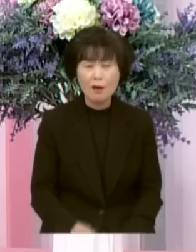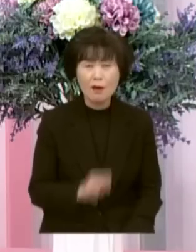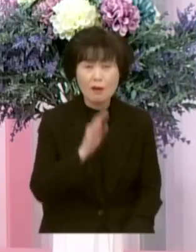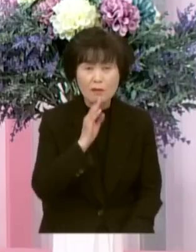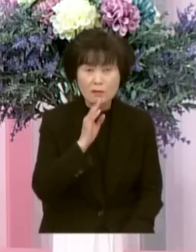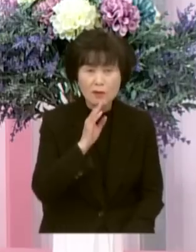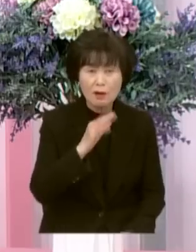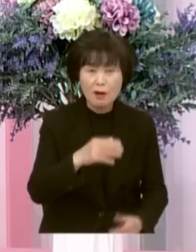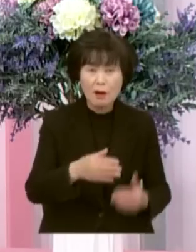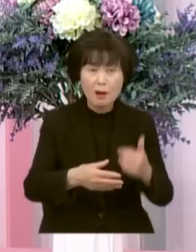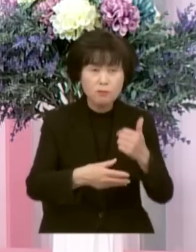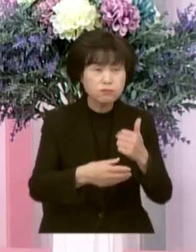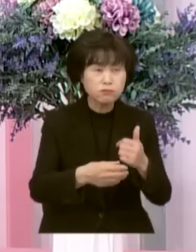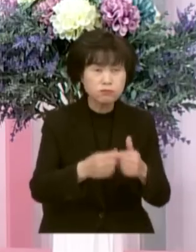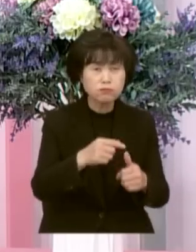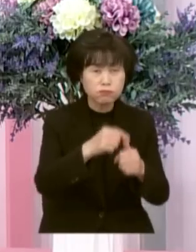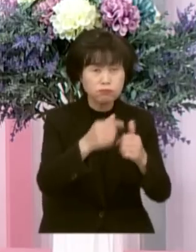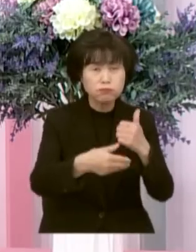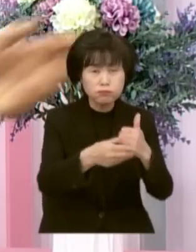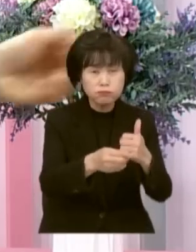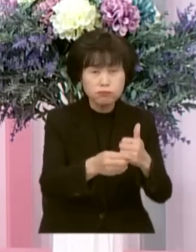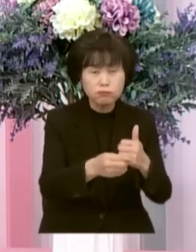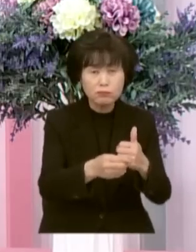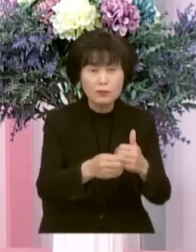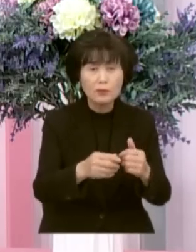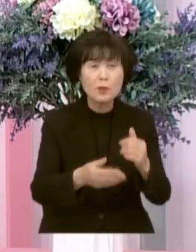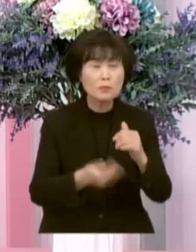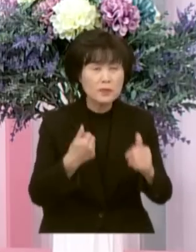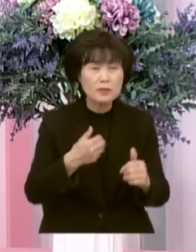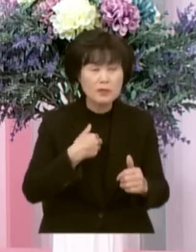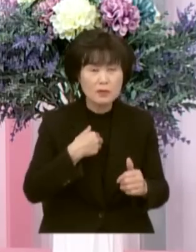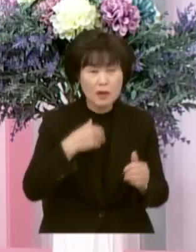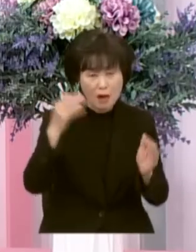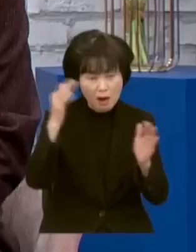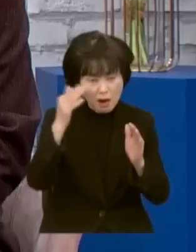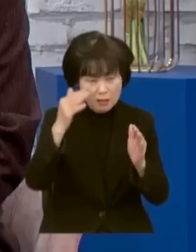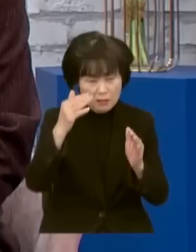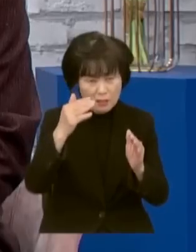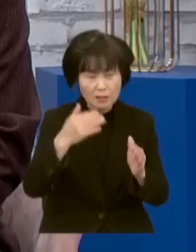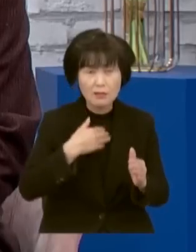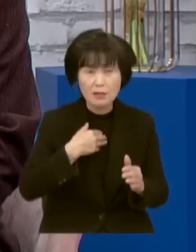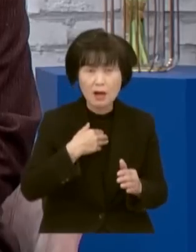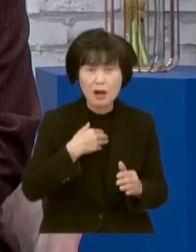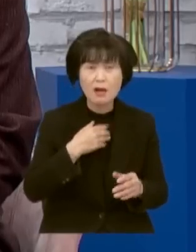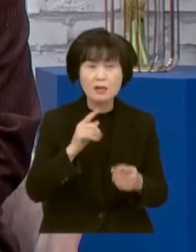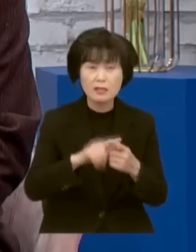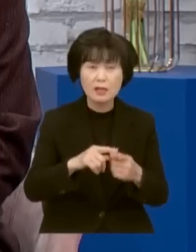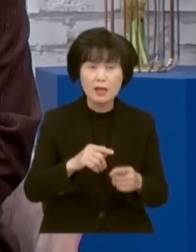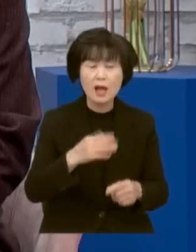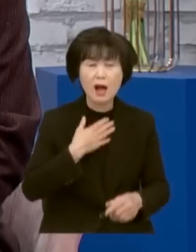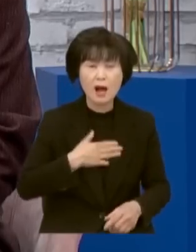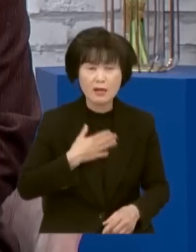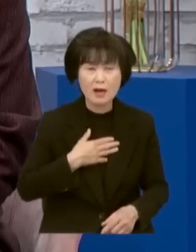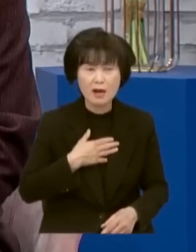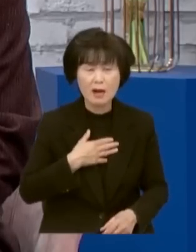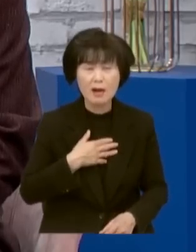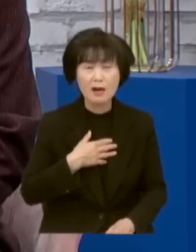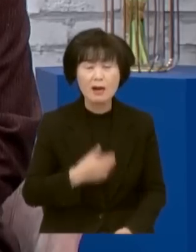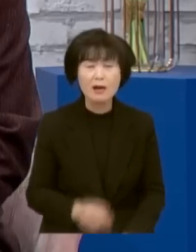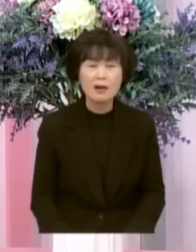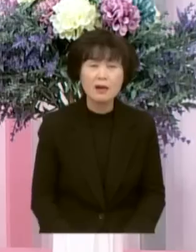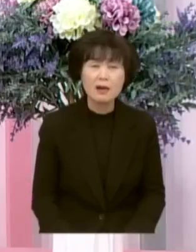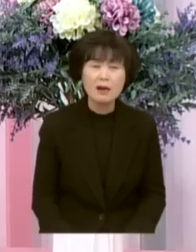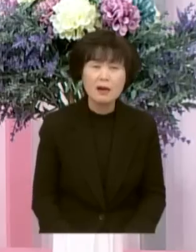현실적으로 그게 너무 맞잖아요. 미리 학생이 배웠고 나를 알고 제자니 얼마나 나한테 잘할